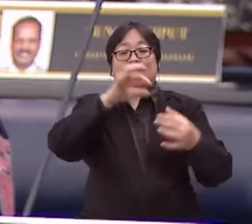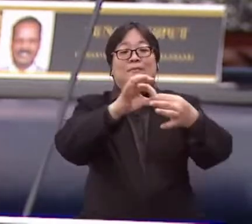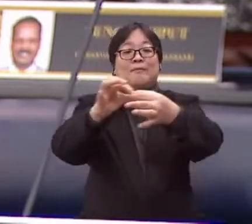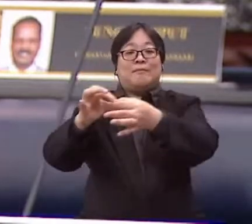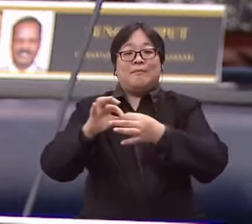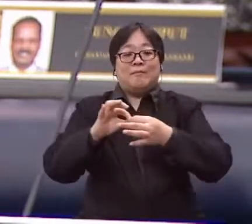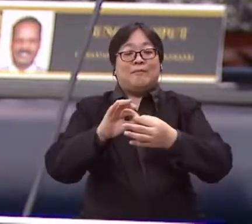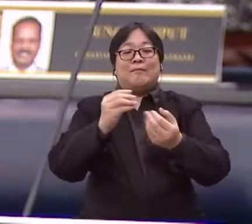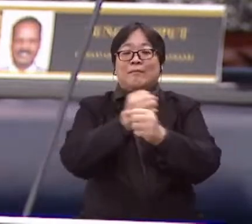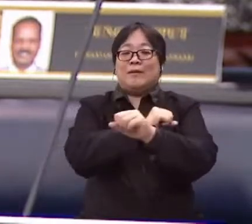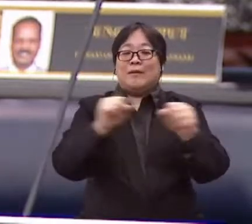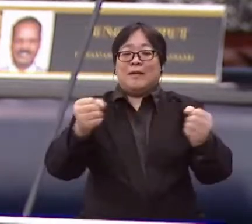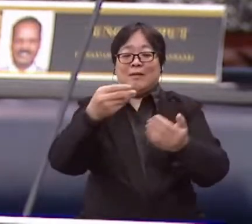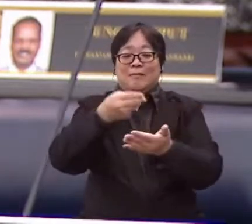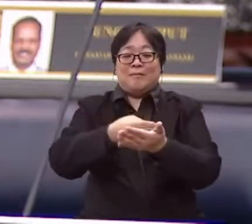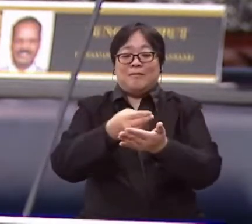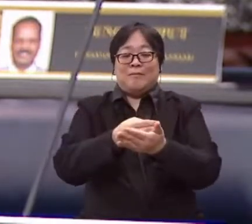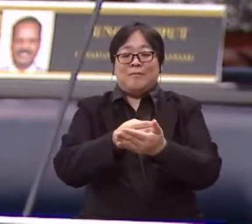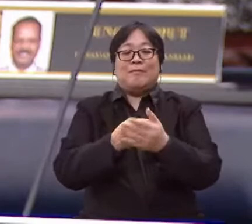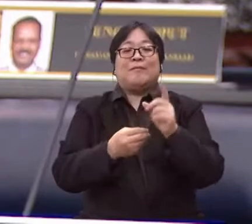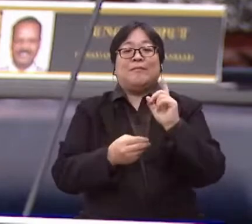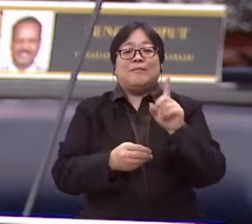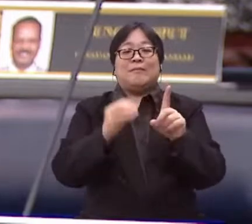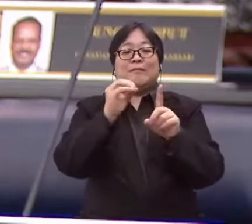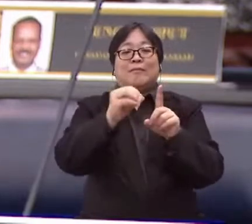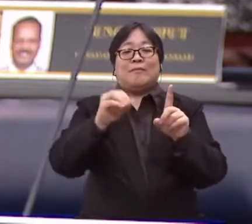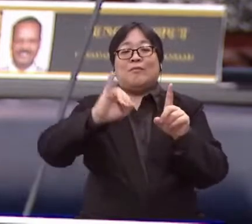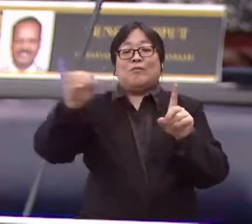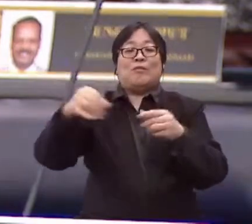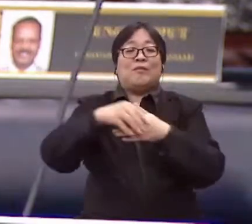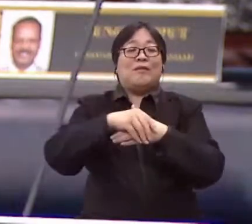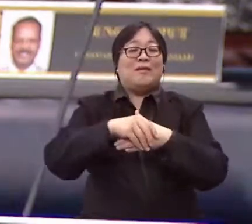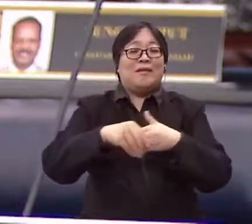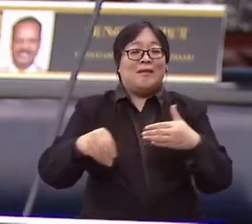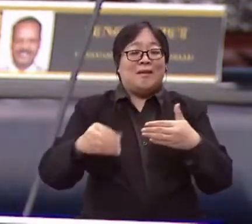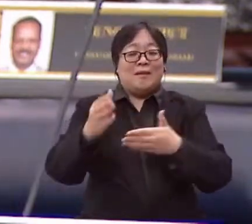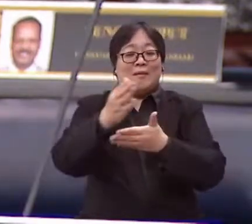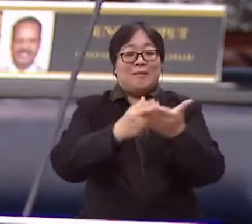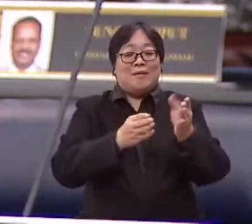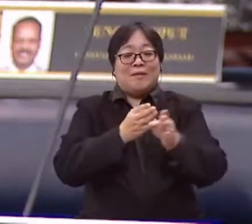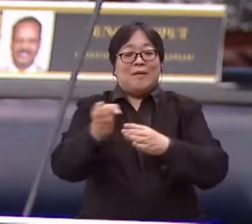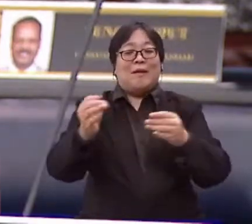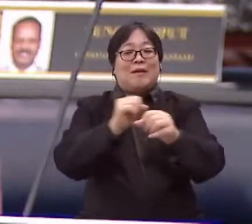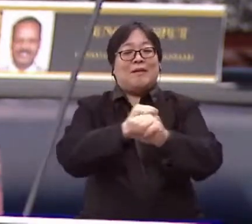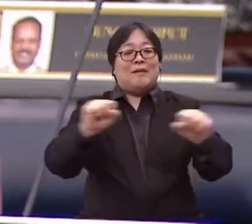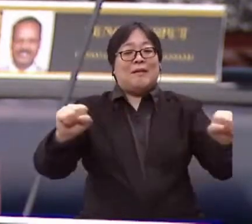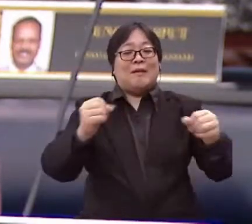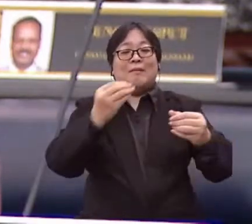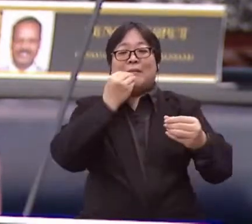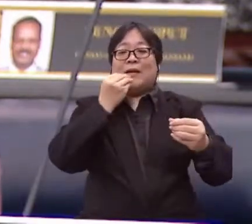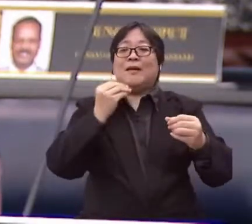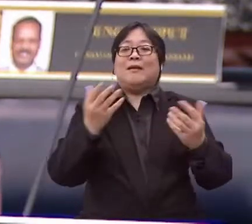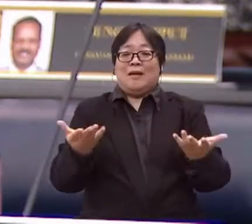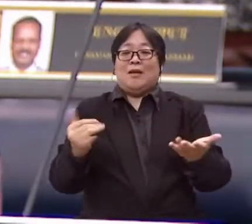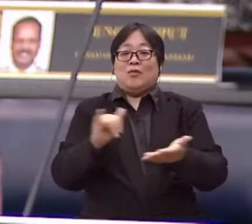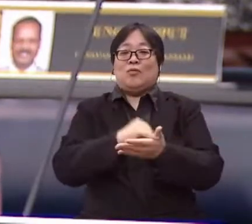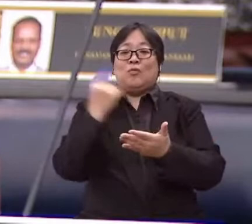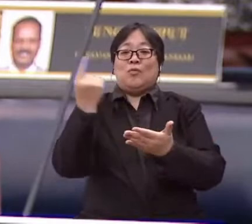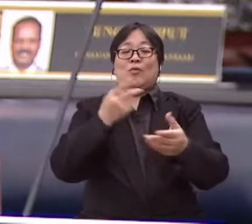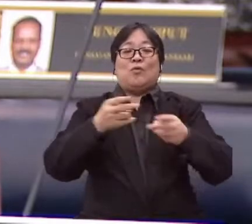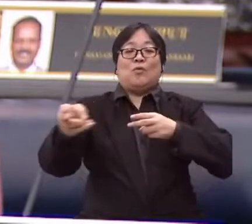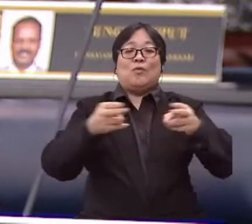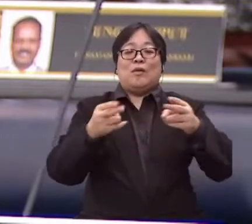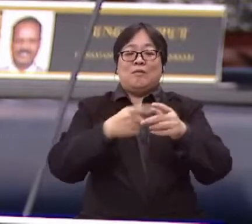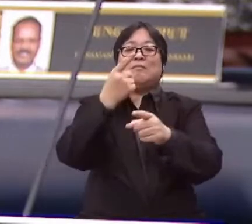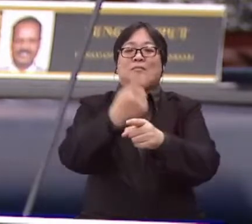paduan dalam pembentukan sejumlah 100 juta ringki untuk sektor security makanan ini adalah satu inisiatif yang